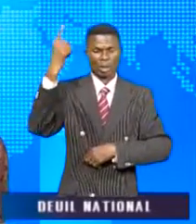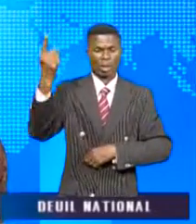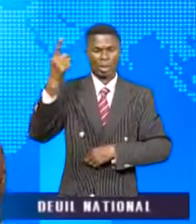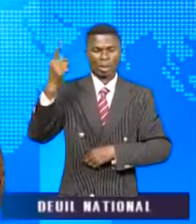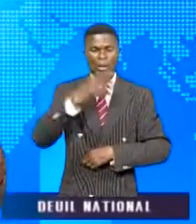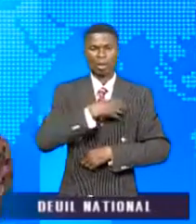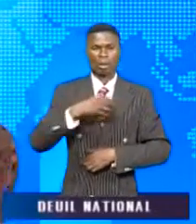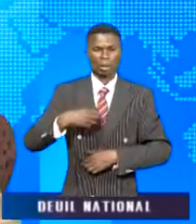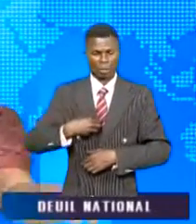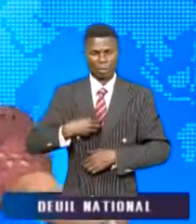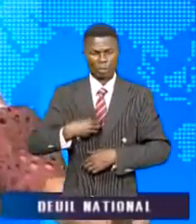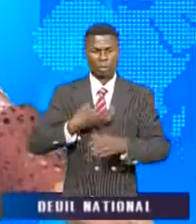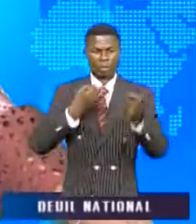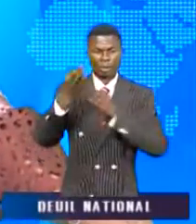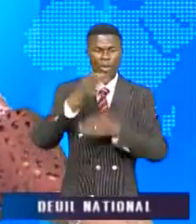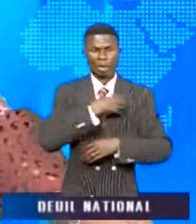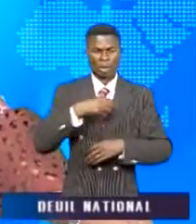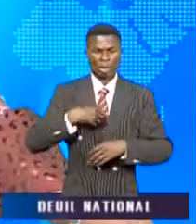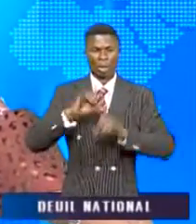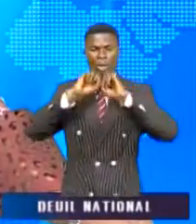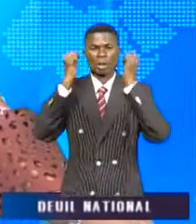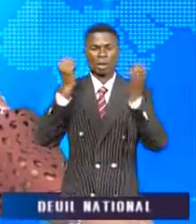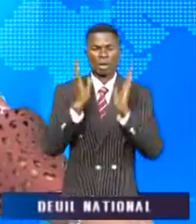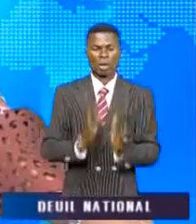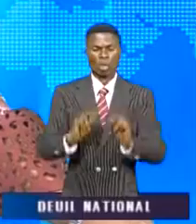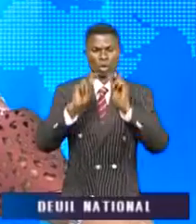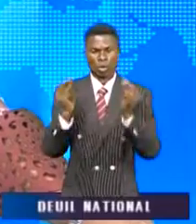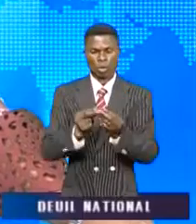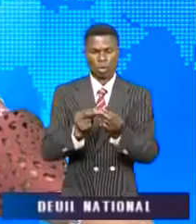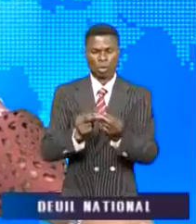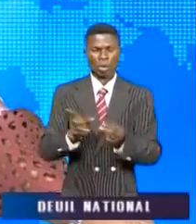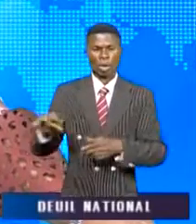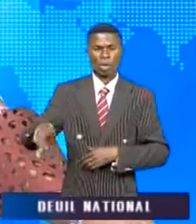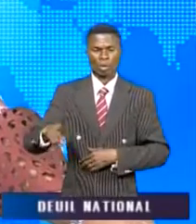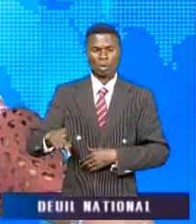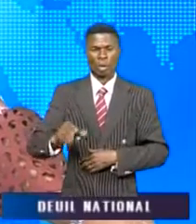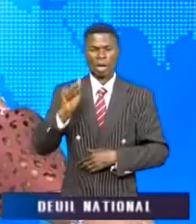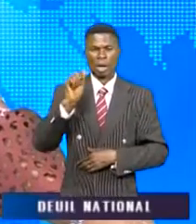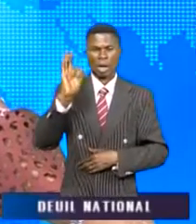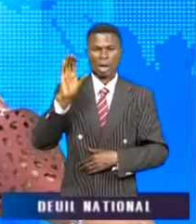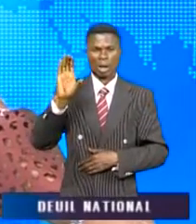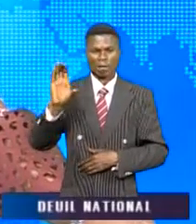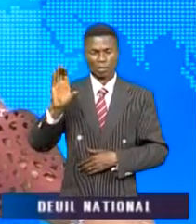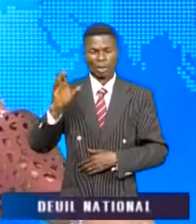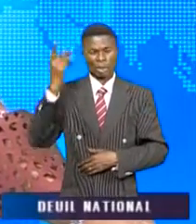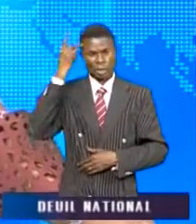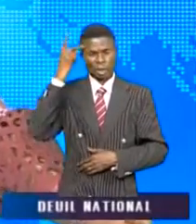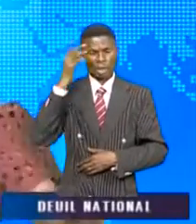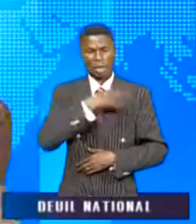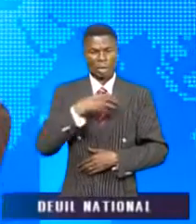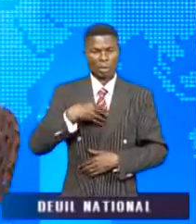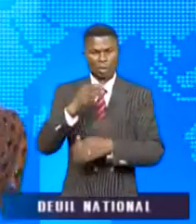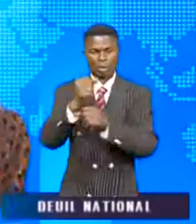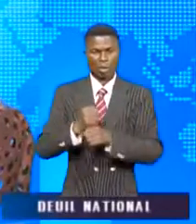la femme qui ont été expliquées aux femmes entrepreneurs regroupées au sein de la commission provinciale de la FEC Kinshasa. Ces femmes bénéficient également